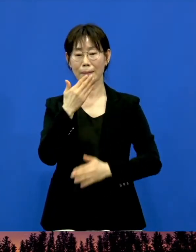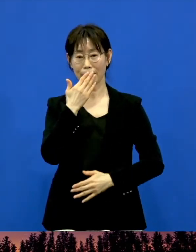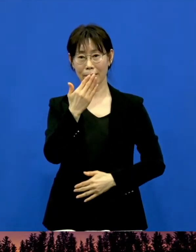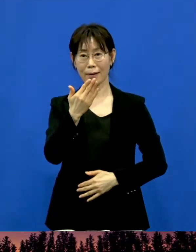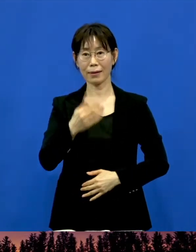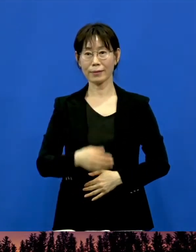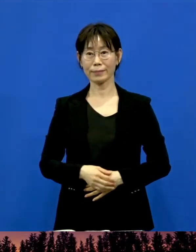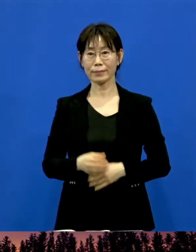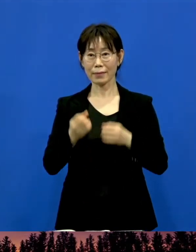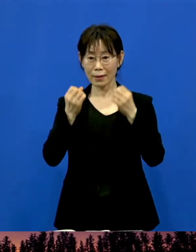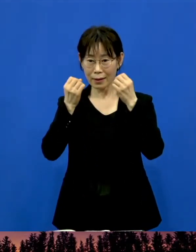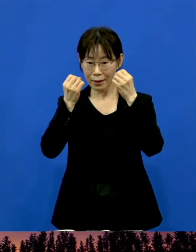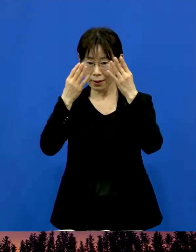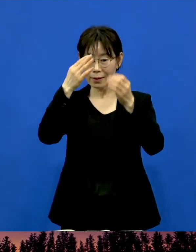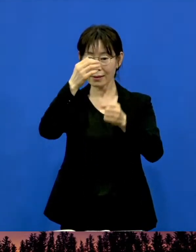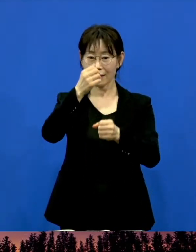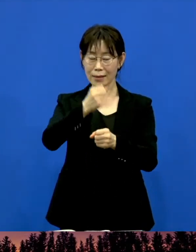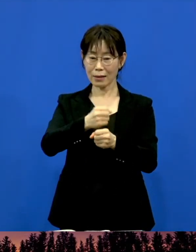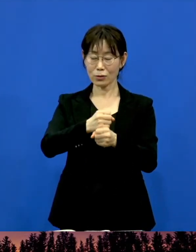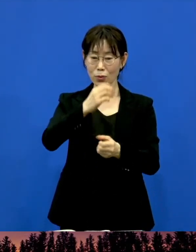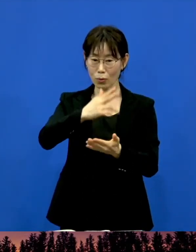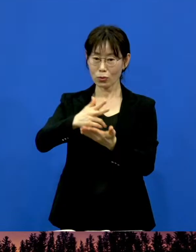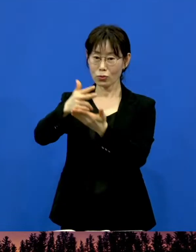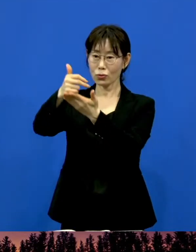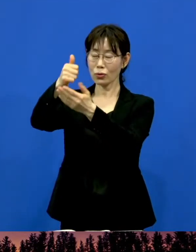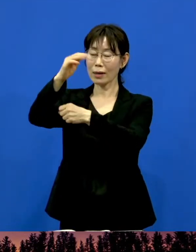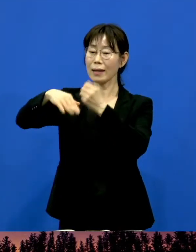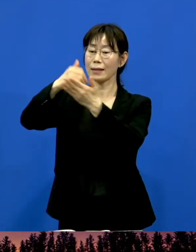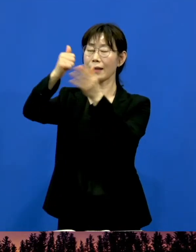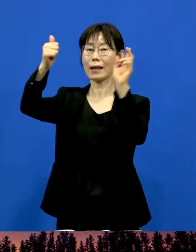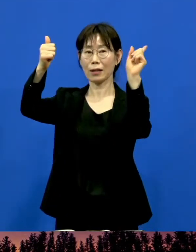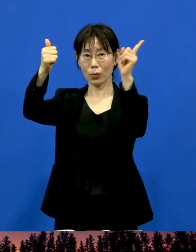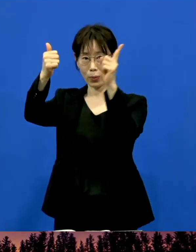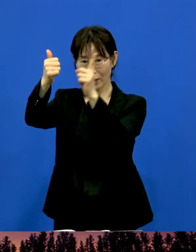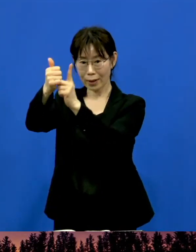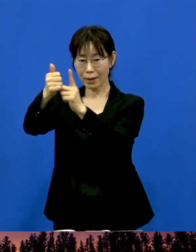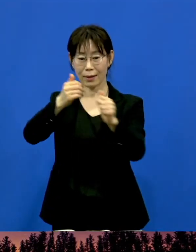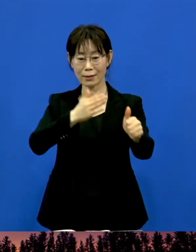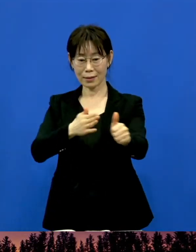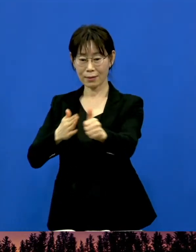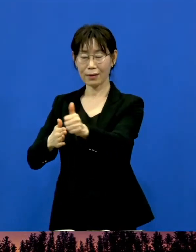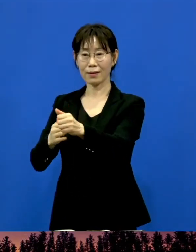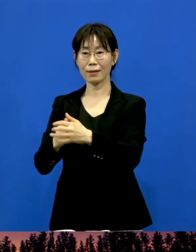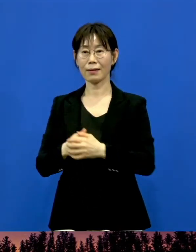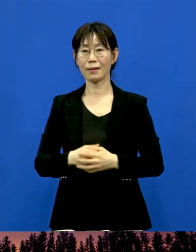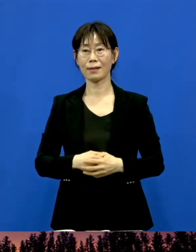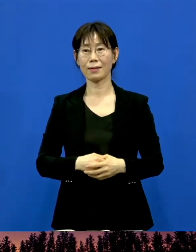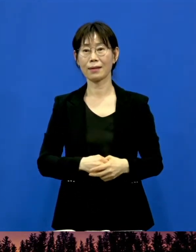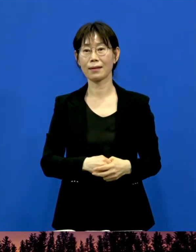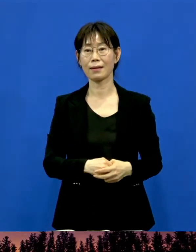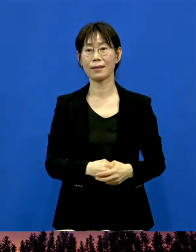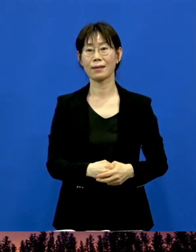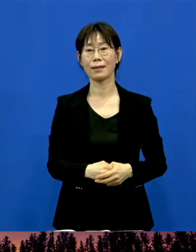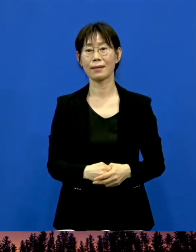우리가 창조주에게로 돌아가야 돼요. 우리를 지으신 분에게로 돌아가야